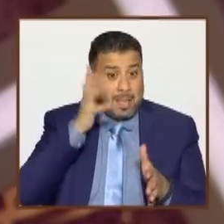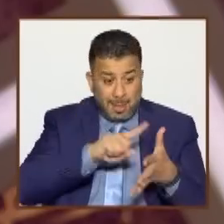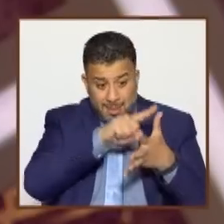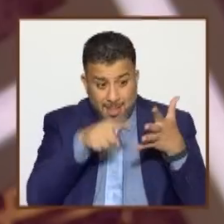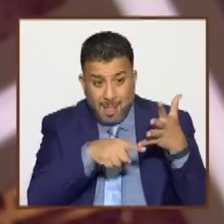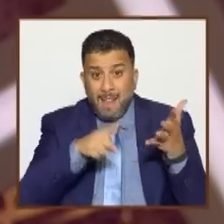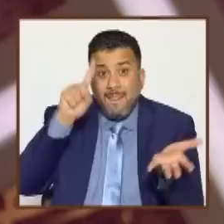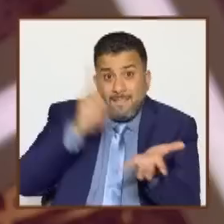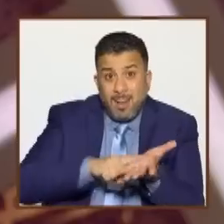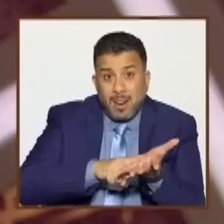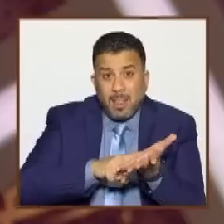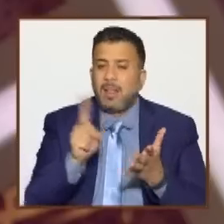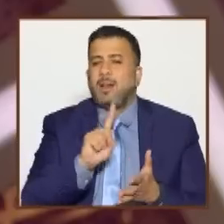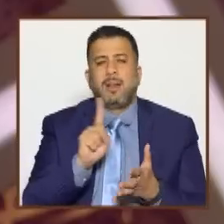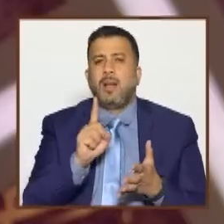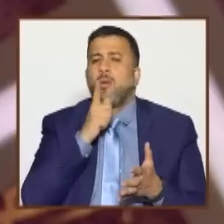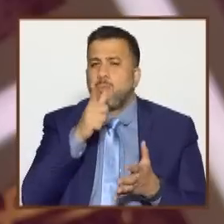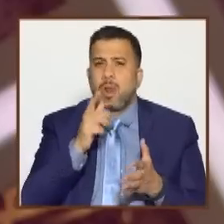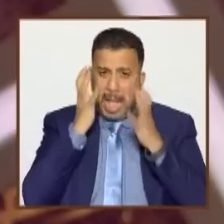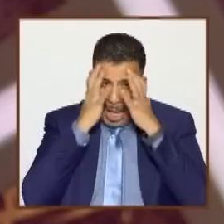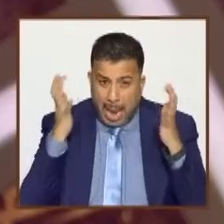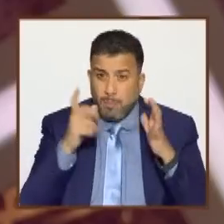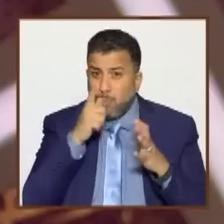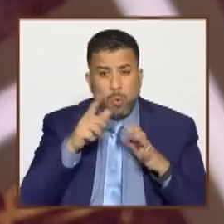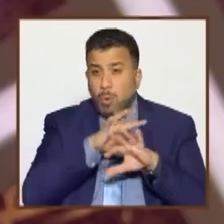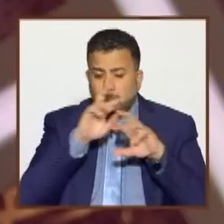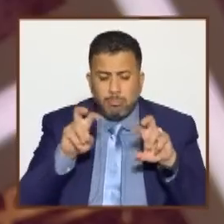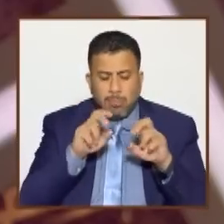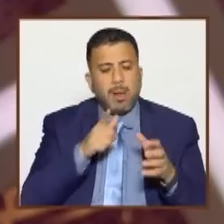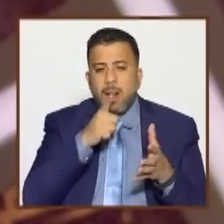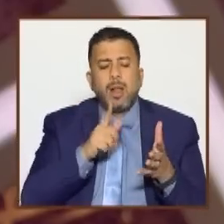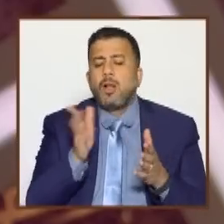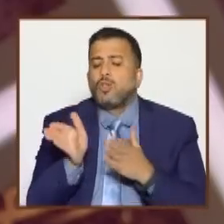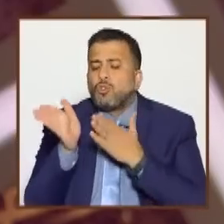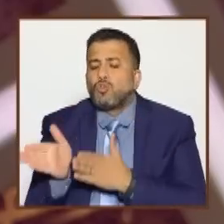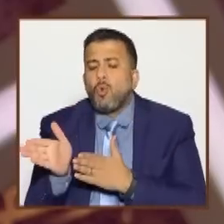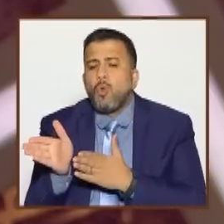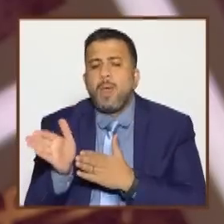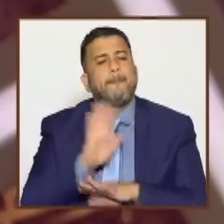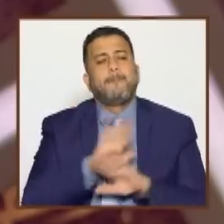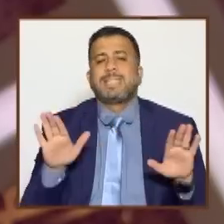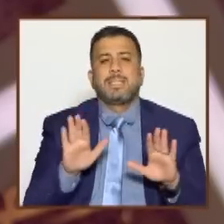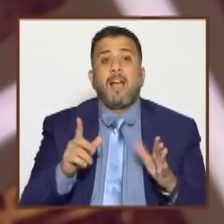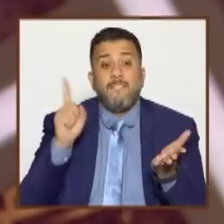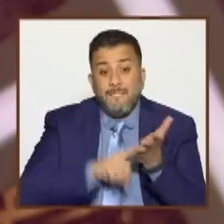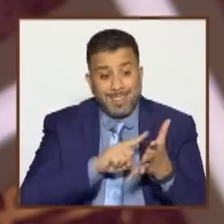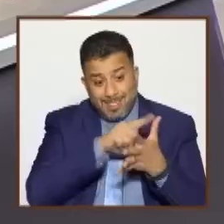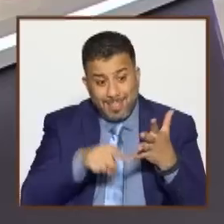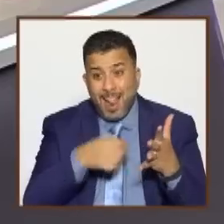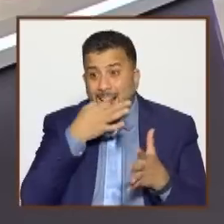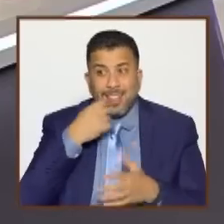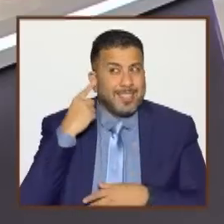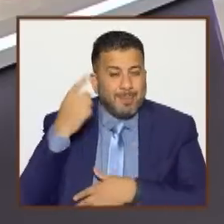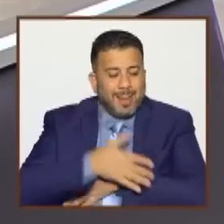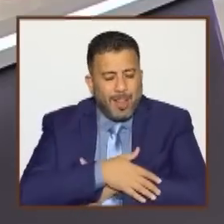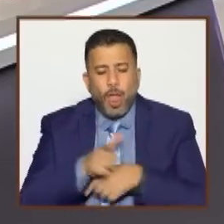يقال في الفرض وفي النفل، لكن الراجح من قول أهل العلم أن هذا يقال في النفل دون الفرض. بارك الله فيك.